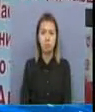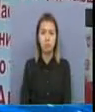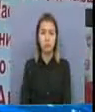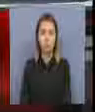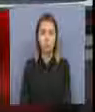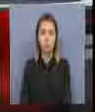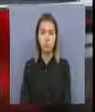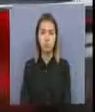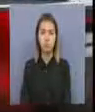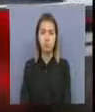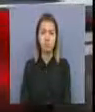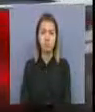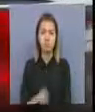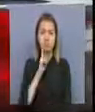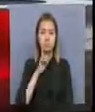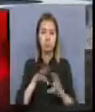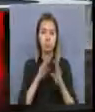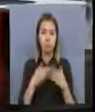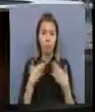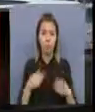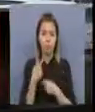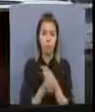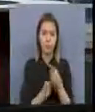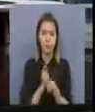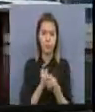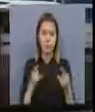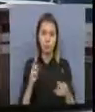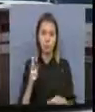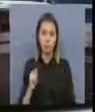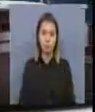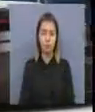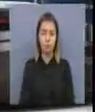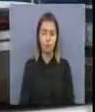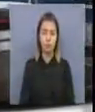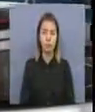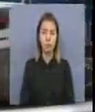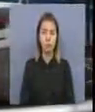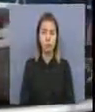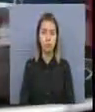Жаңалықтар легі әзірге осындай, жағымды жаңалықтар көп болсын.